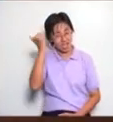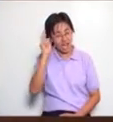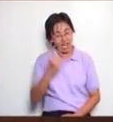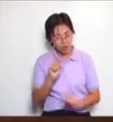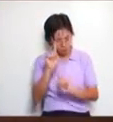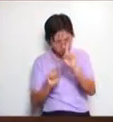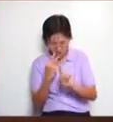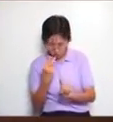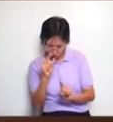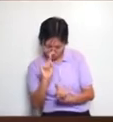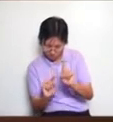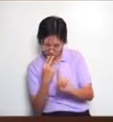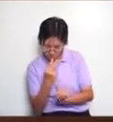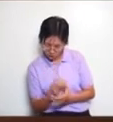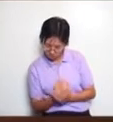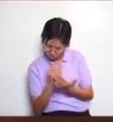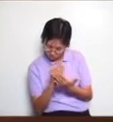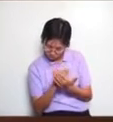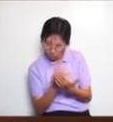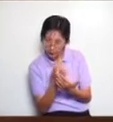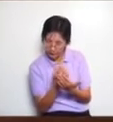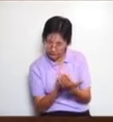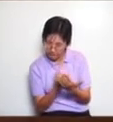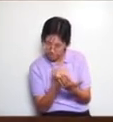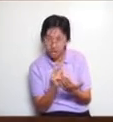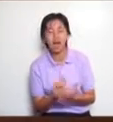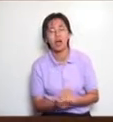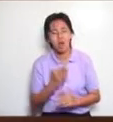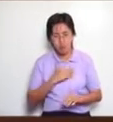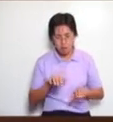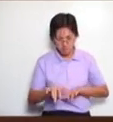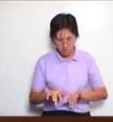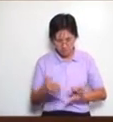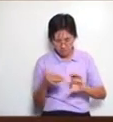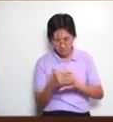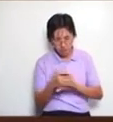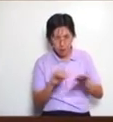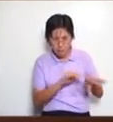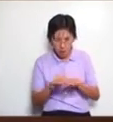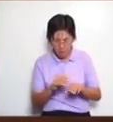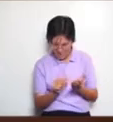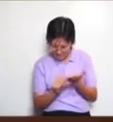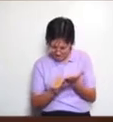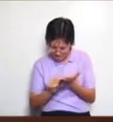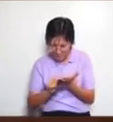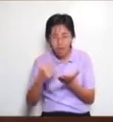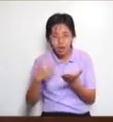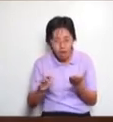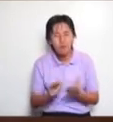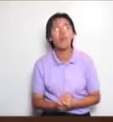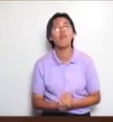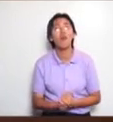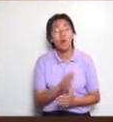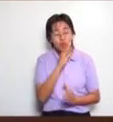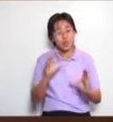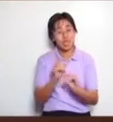ผมขอประเมินผลมาดูไดไแล้วผมขออ่านตละพัน the other plan treffenผมสาธีเตมมาขณานี้ อัเดตไมรกี่ครั้งละปากว่า